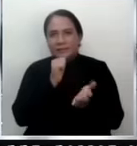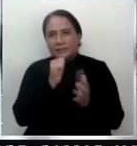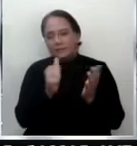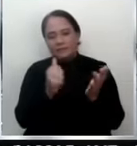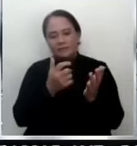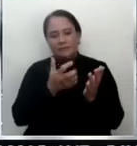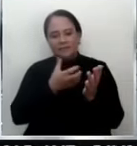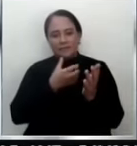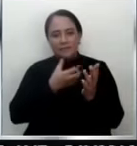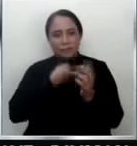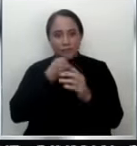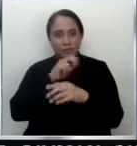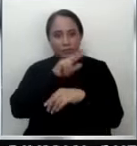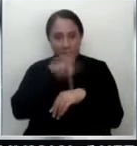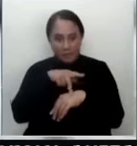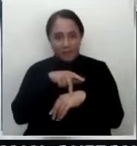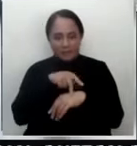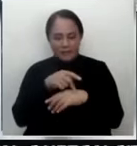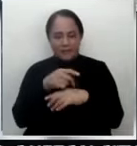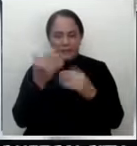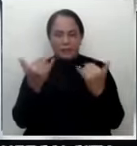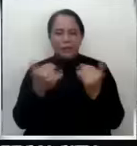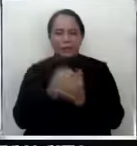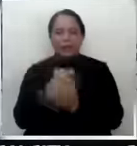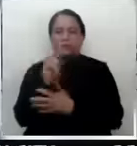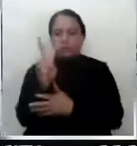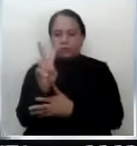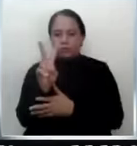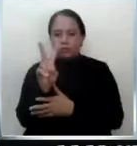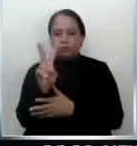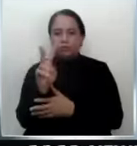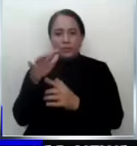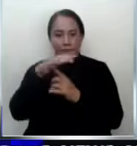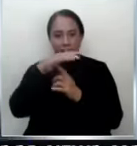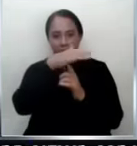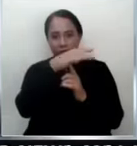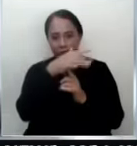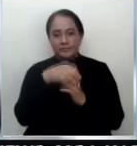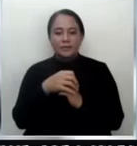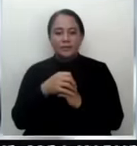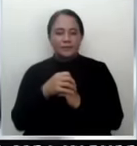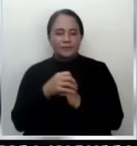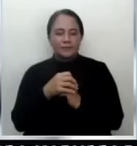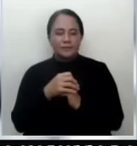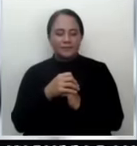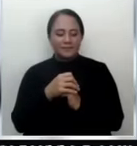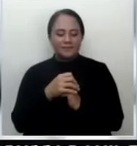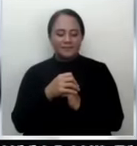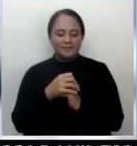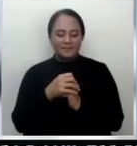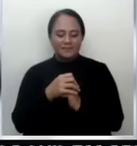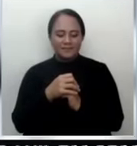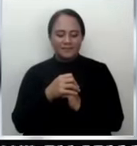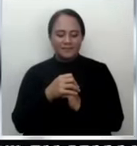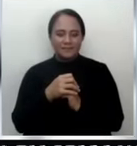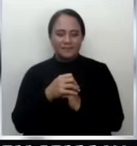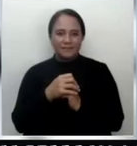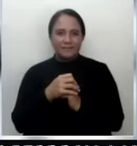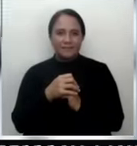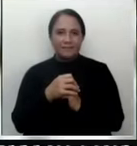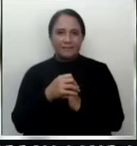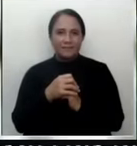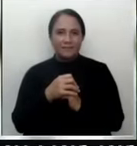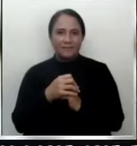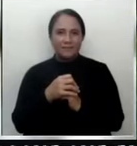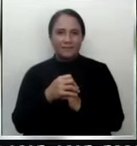ngayon, meron ng dalawang anti-submarine helicopter ang NAM. Para sa GMA Integrated News, Marisol